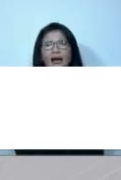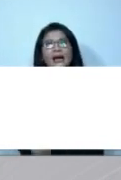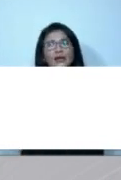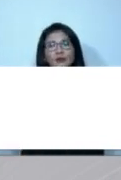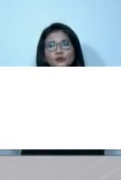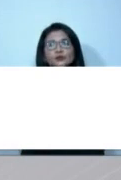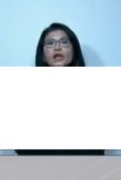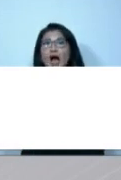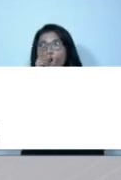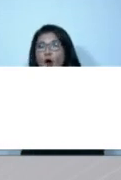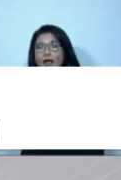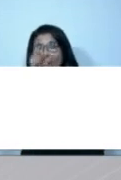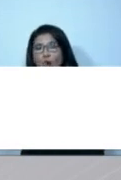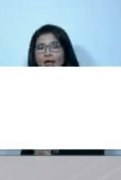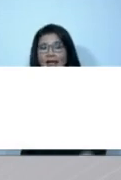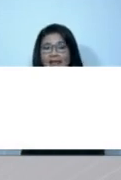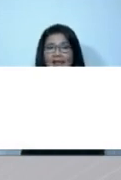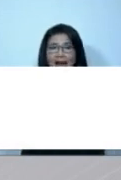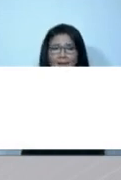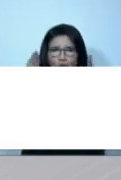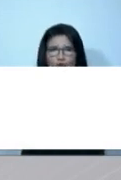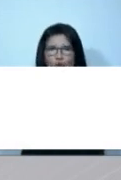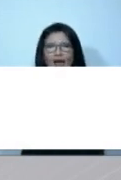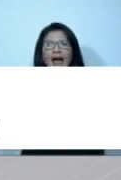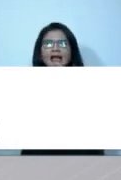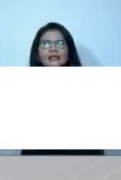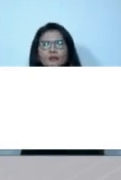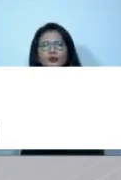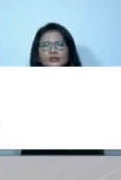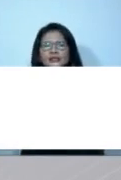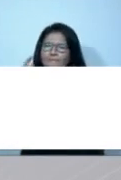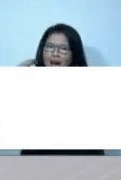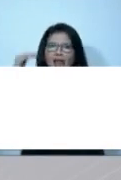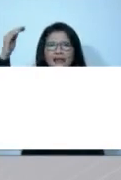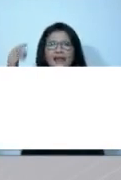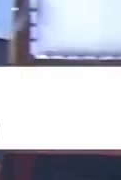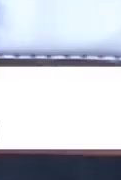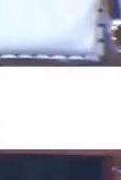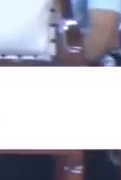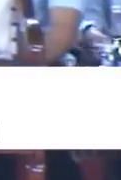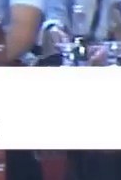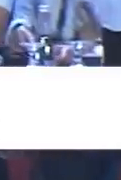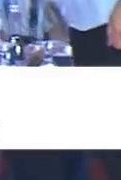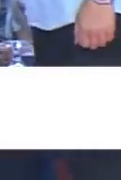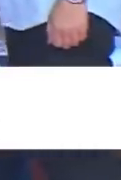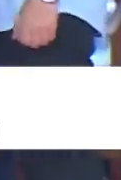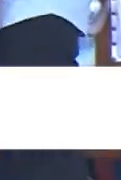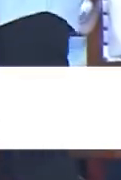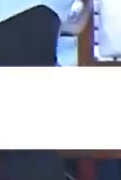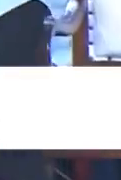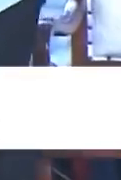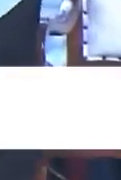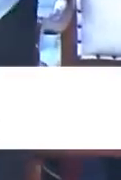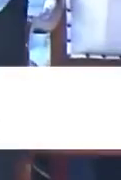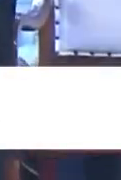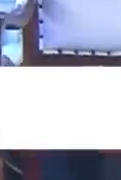fenomena ORDAL itu bukan hanya di masyarakat, tapi di proses yang paling puncak terjadi ORDAL. Tapi bukan hanya